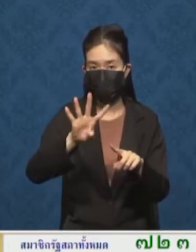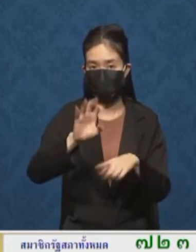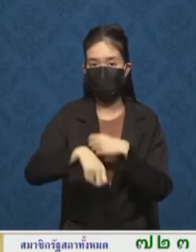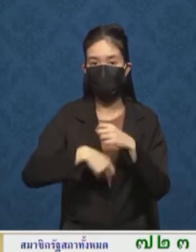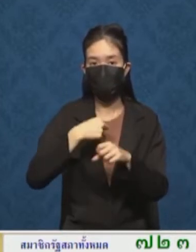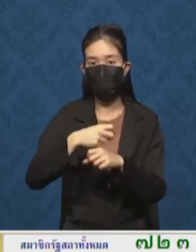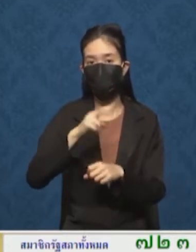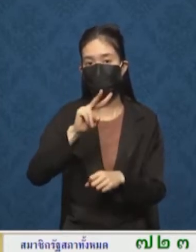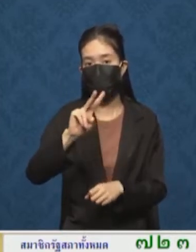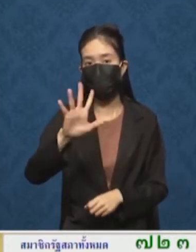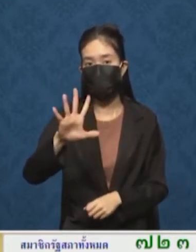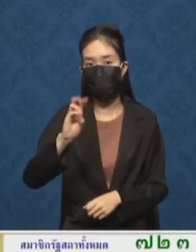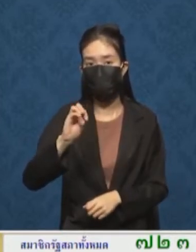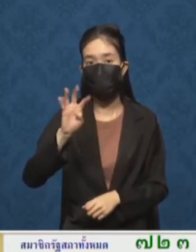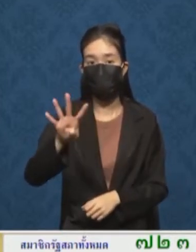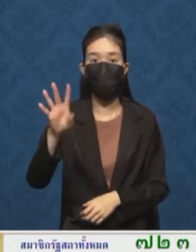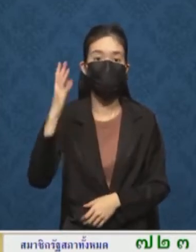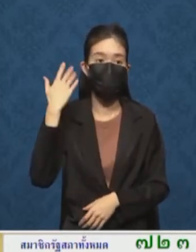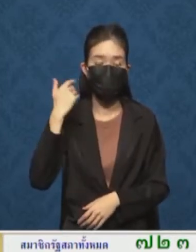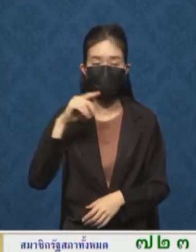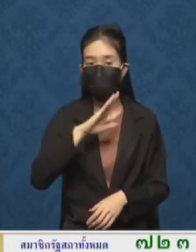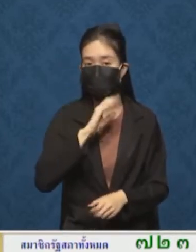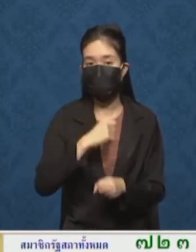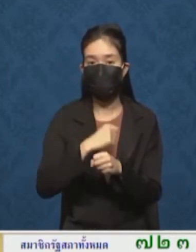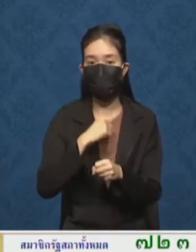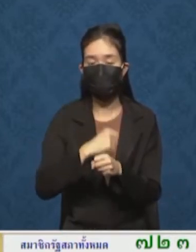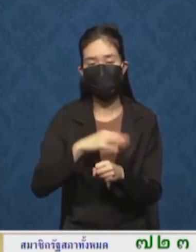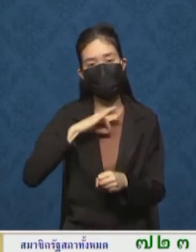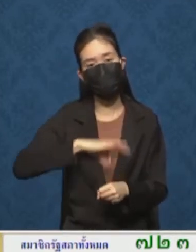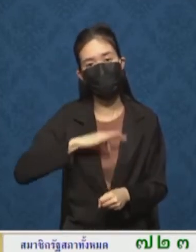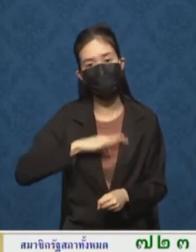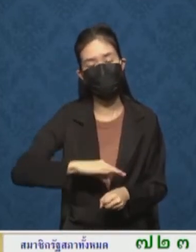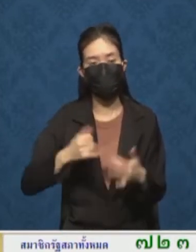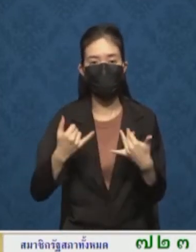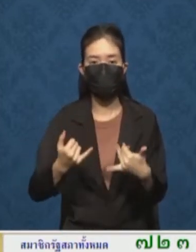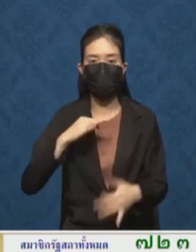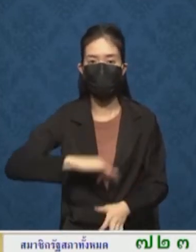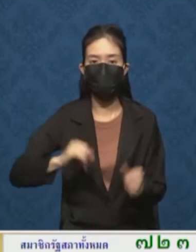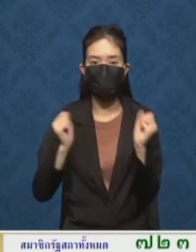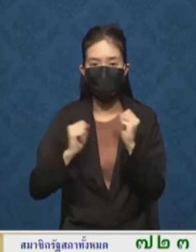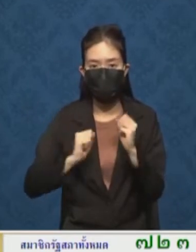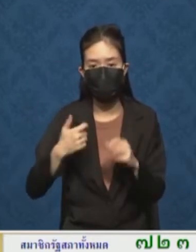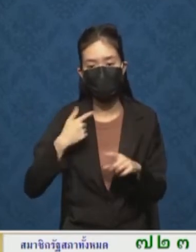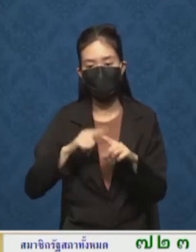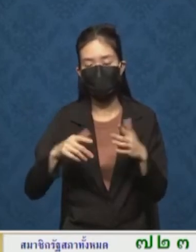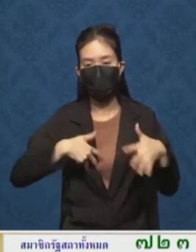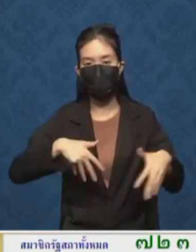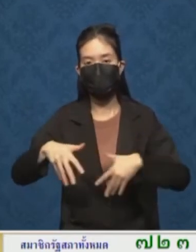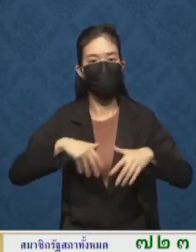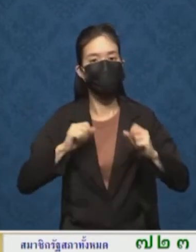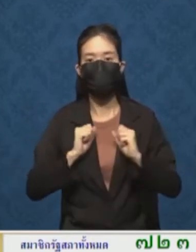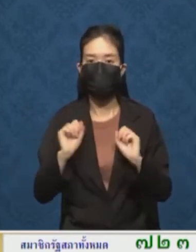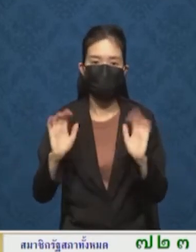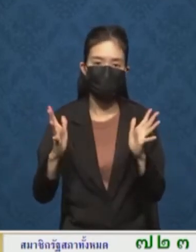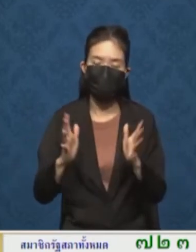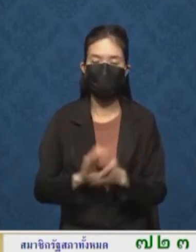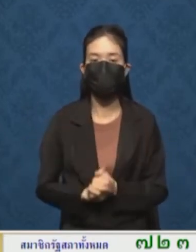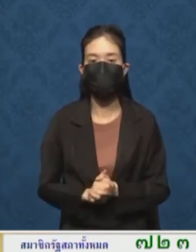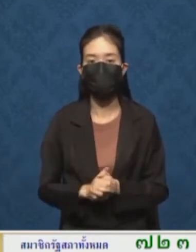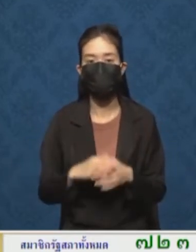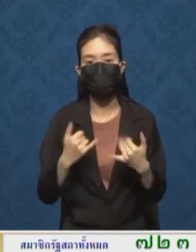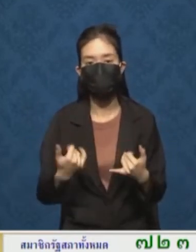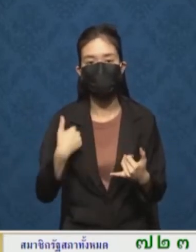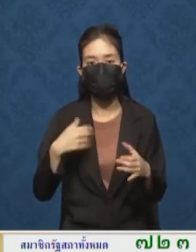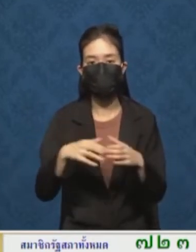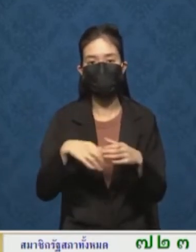vard บอกแล้ว่าถึแ้จะทำให้รู้สึกเหอนวาจะให้กลัวแต่มันไมมคนกลัวอย่ใน้อยเป็นการแ่งระหว่างฝาย